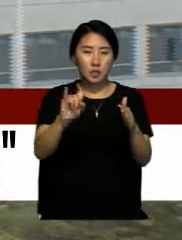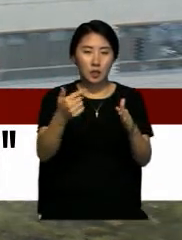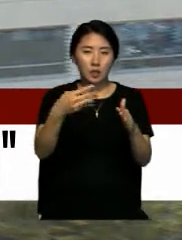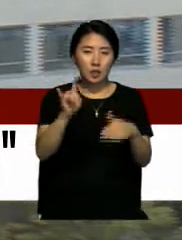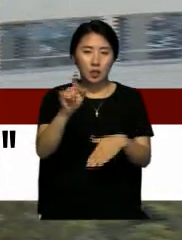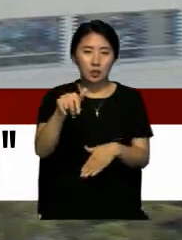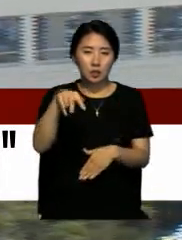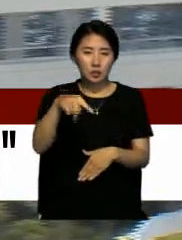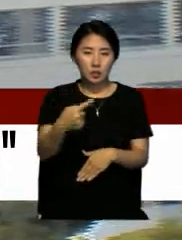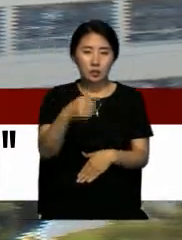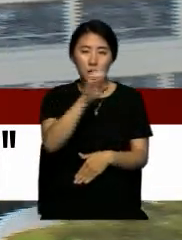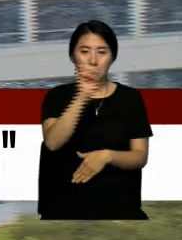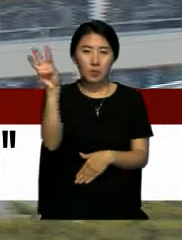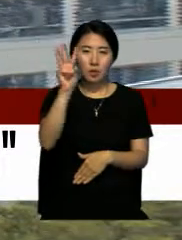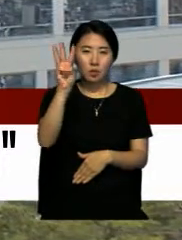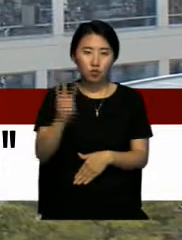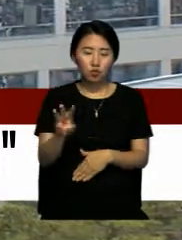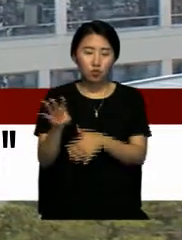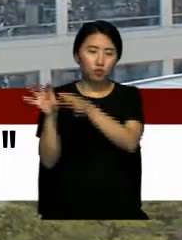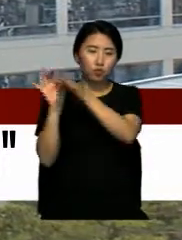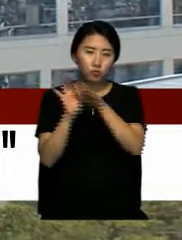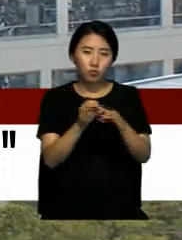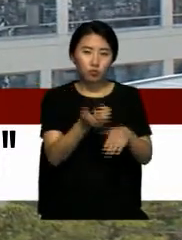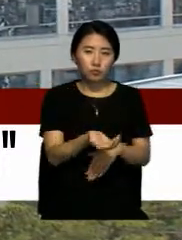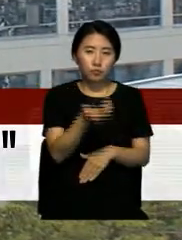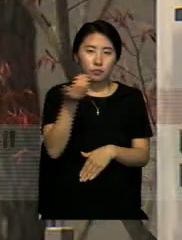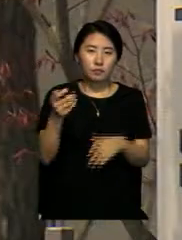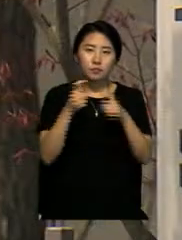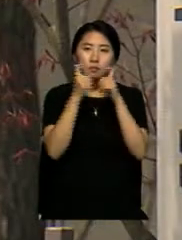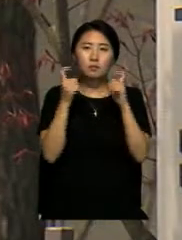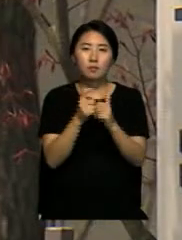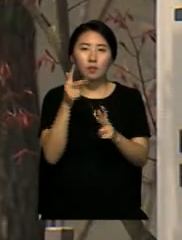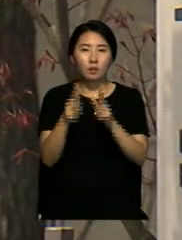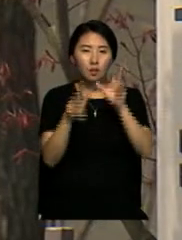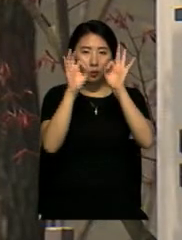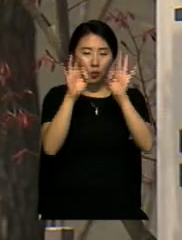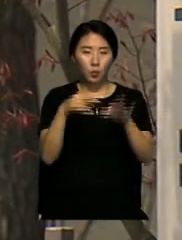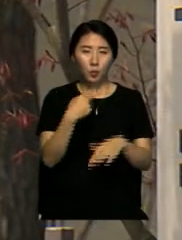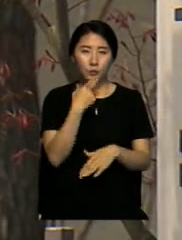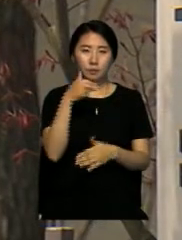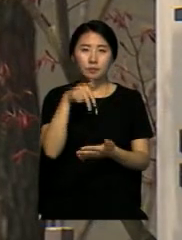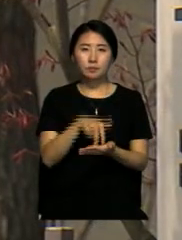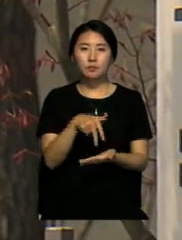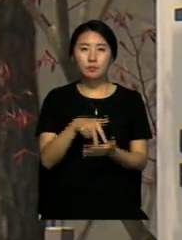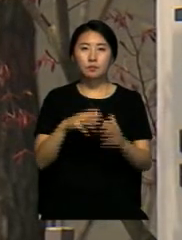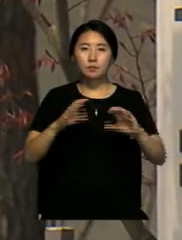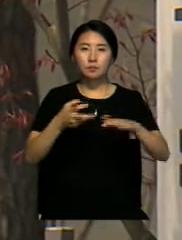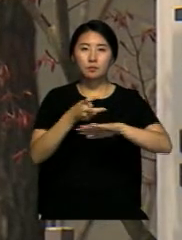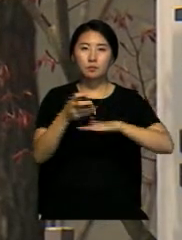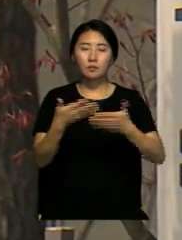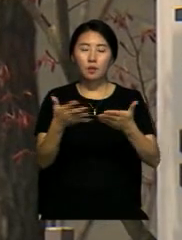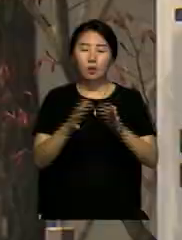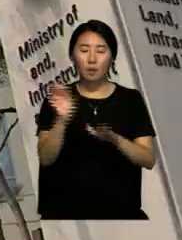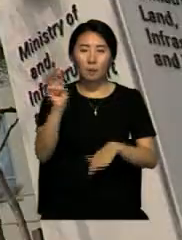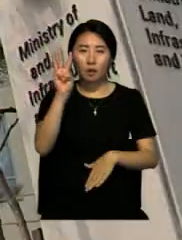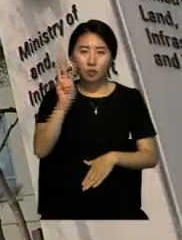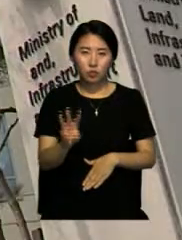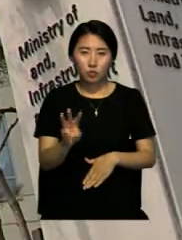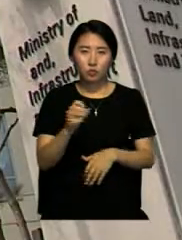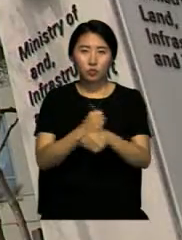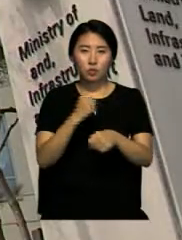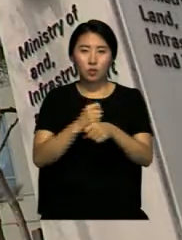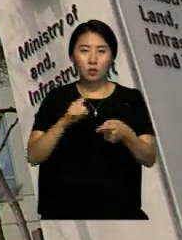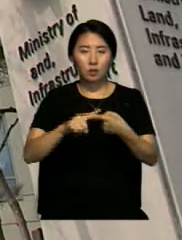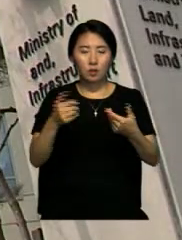파주로 이전하는 방안도 검토 중인 만큼 개별 사업으로 볼 수 없다는 입장. 국토부는 파주 연장안에 대한 별도